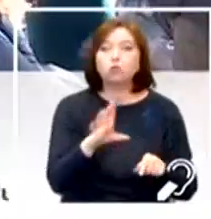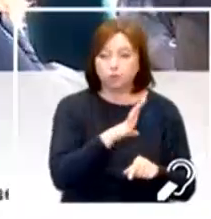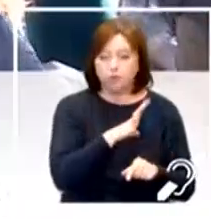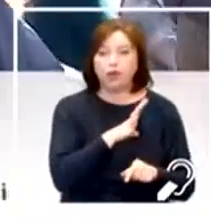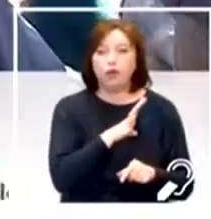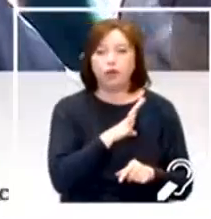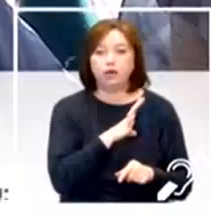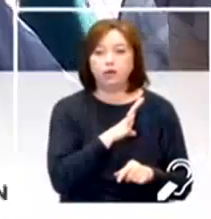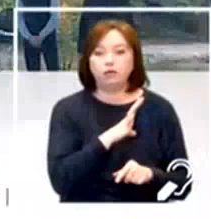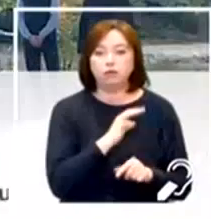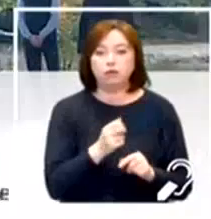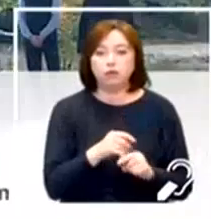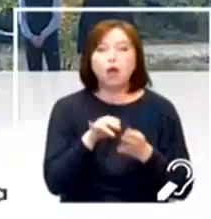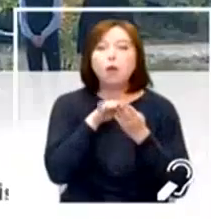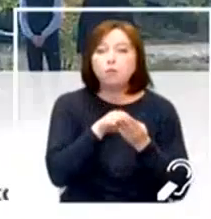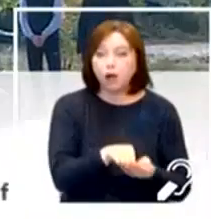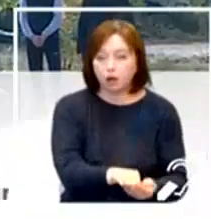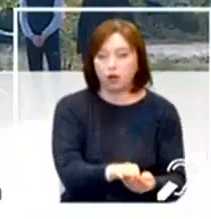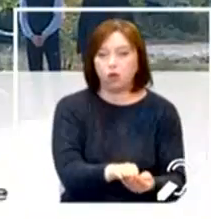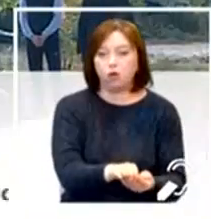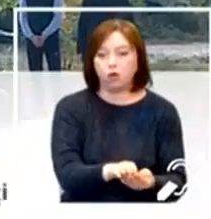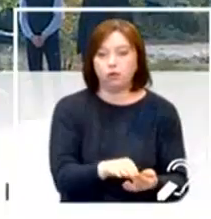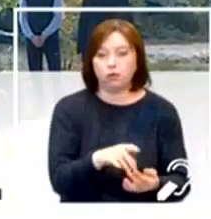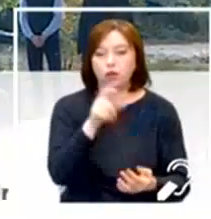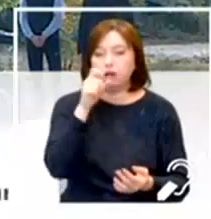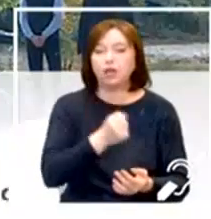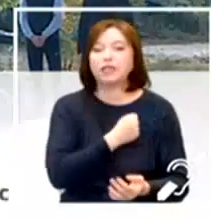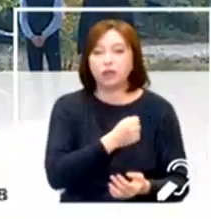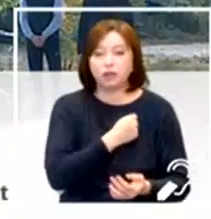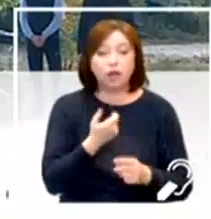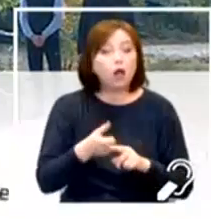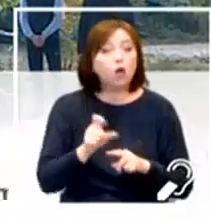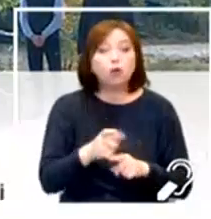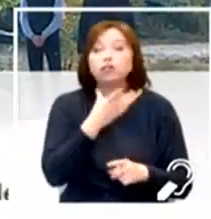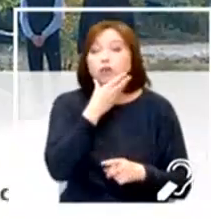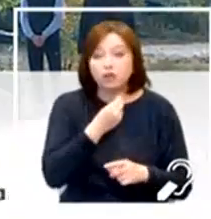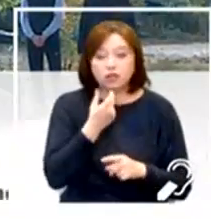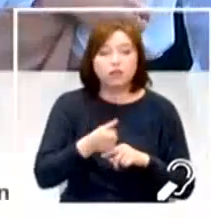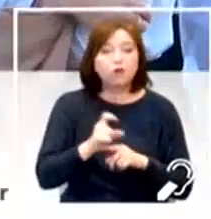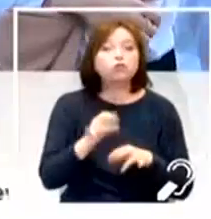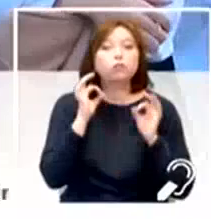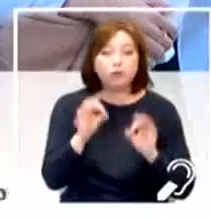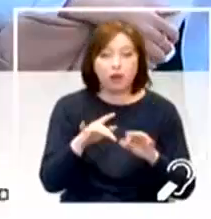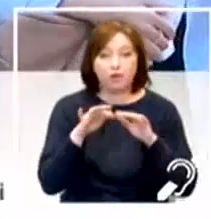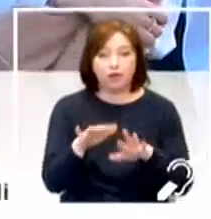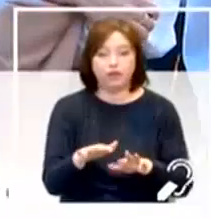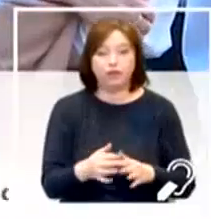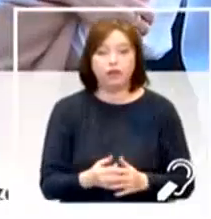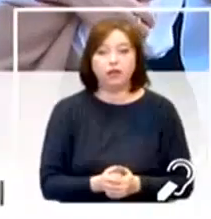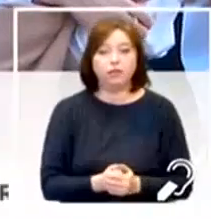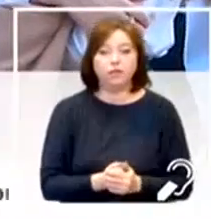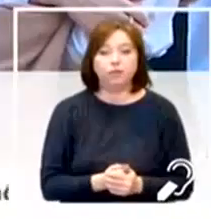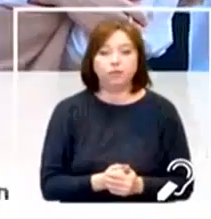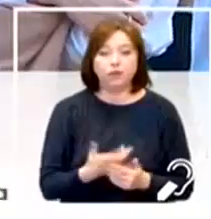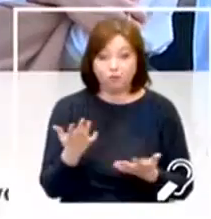fost înmormântat. Un lucru extraordinar de frumos și trebuincios. Ia ca